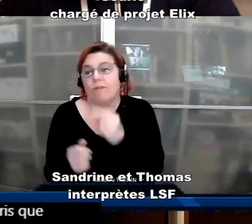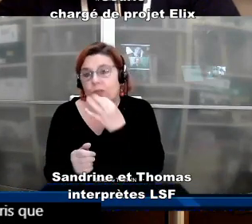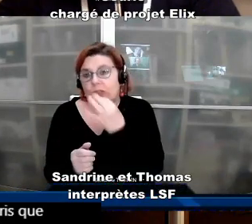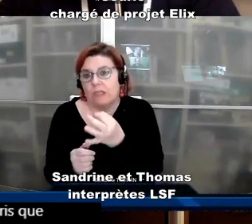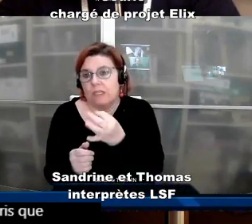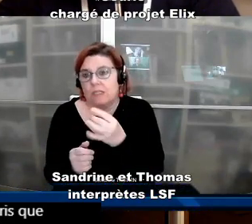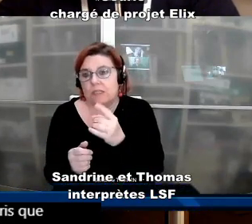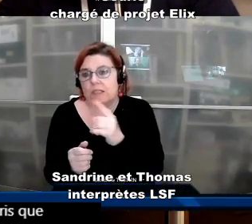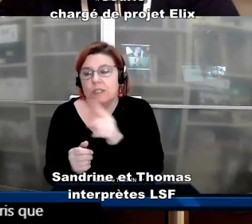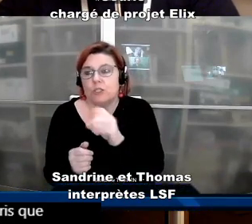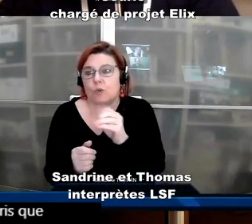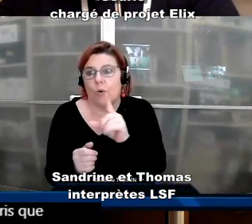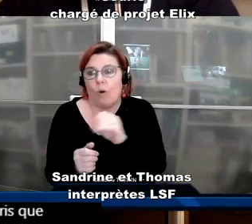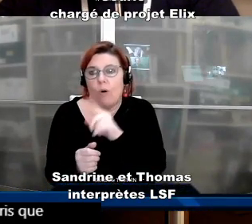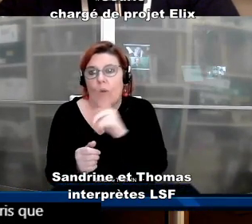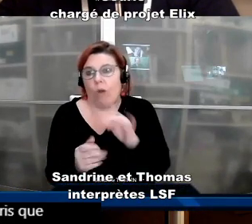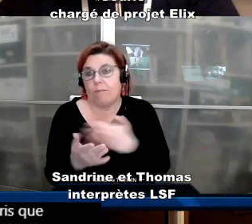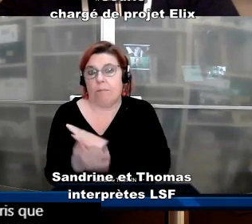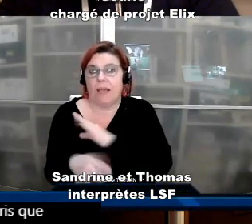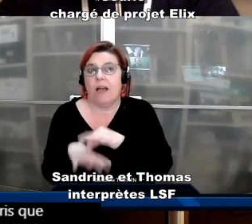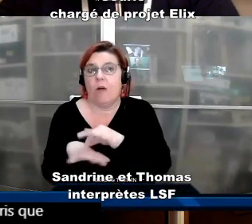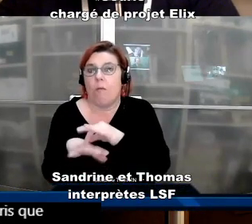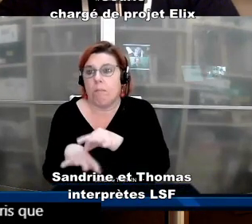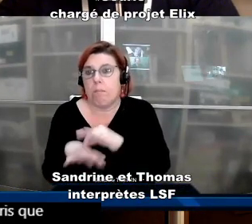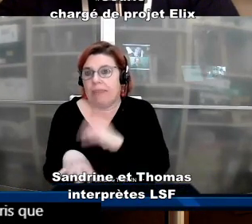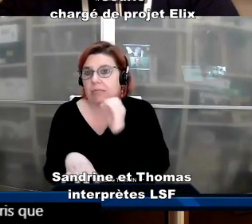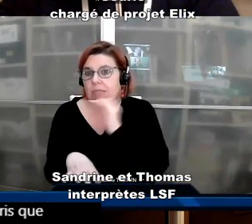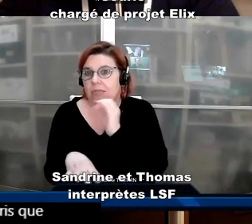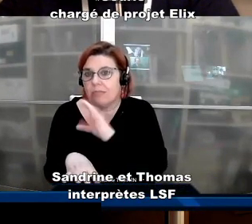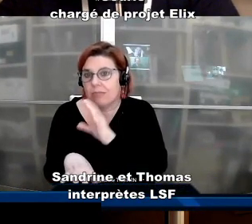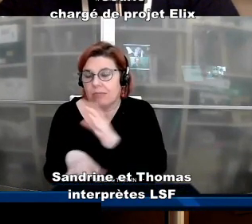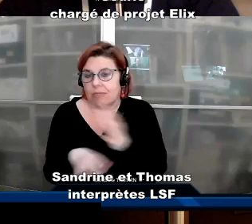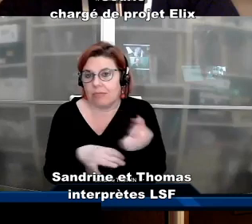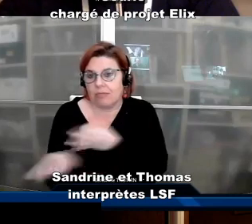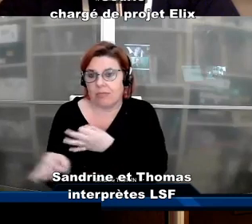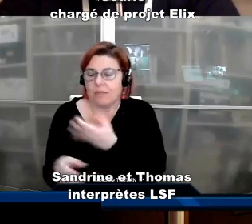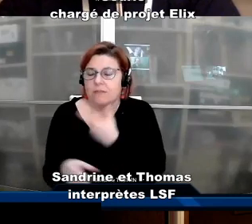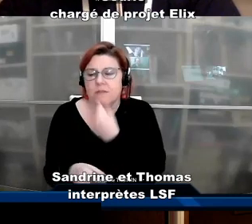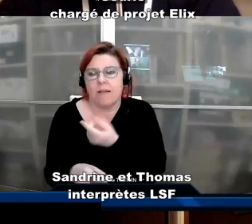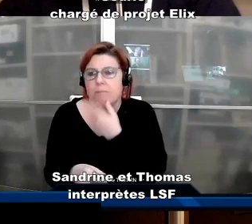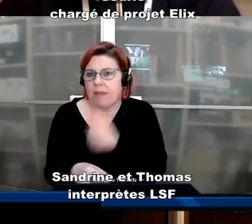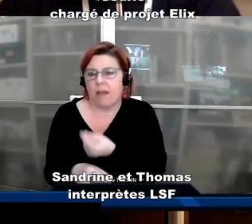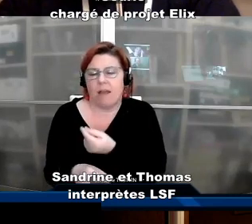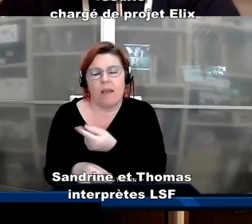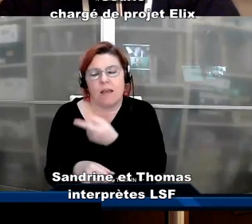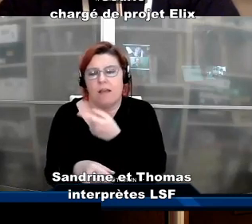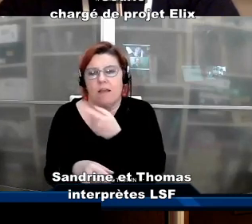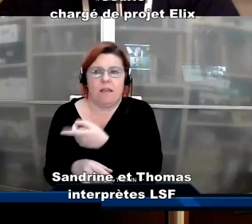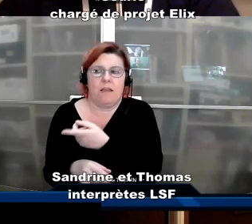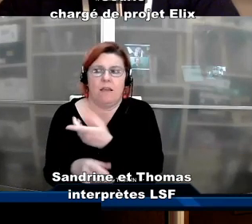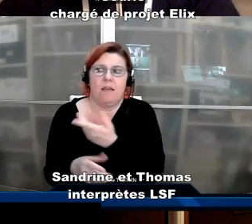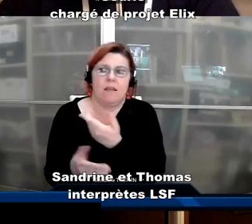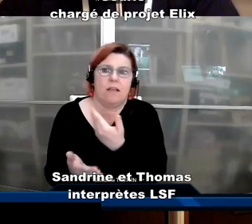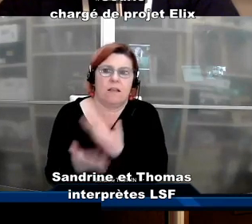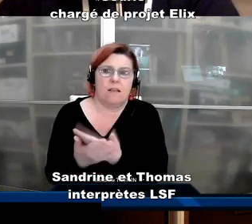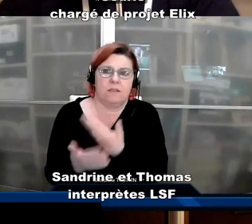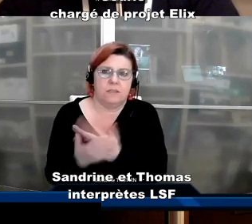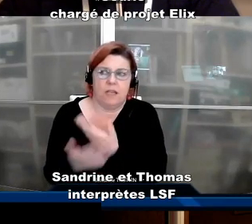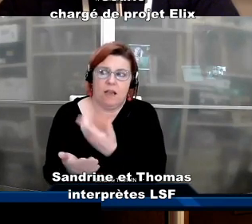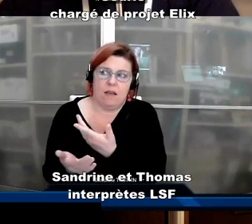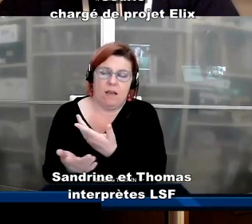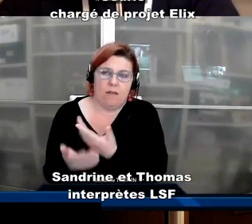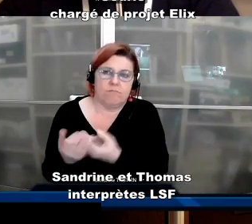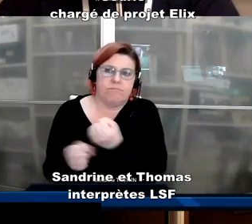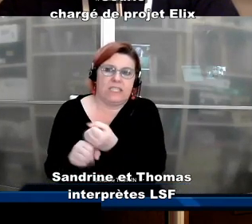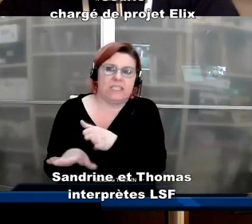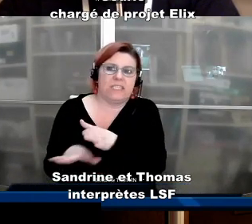Log, parce qu'ils nous accompagnent au quotidien, ils sont vraiment très, très, très sympas. Voilà, ils nous ont mis en place un système et